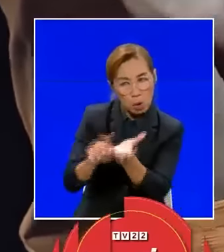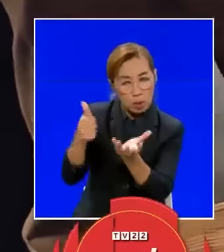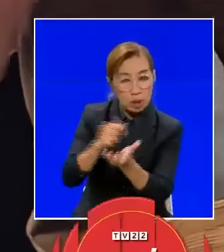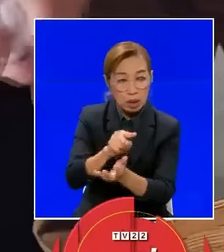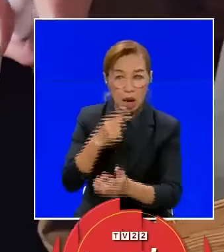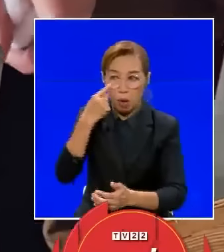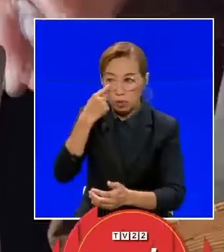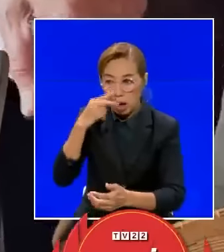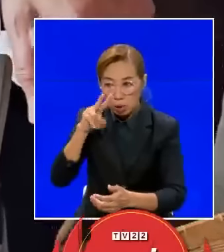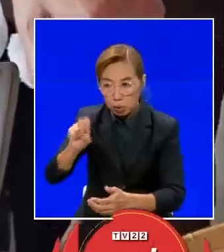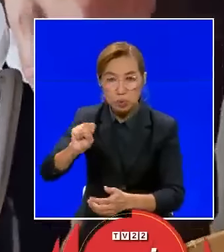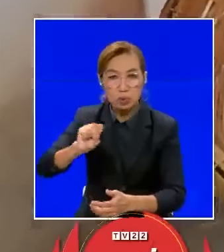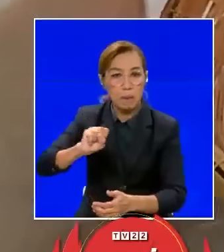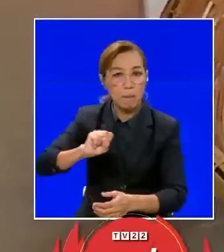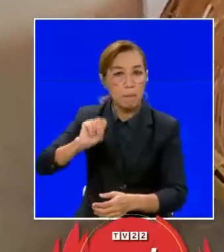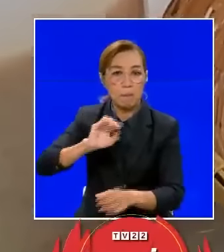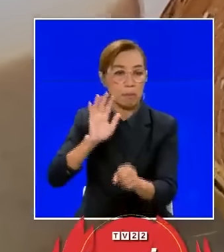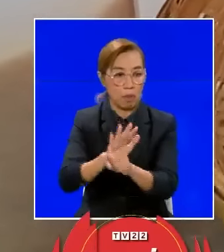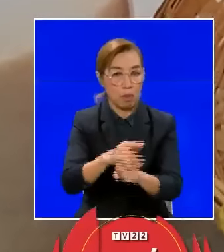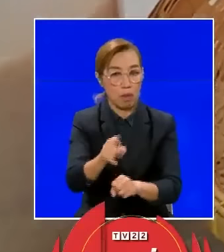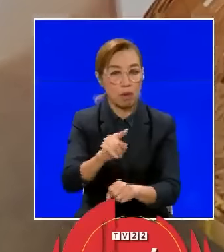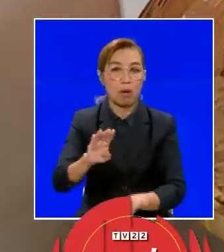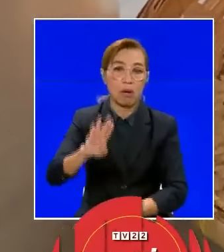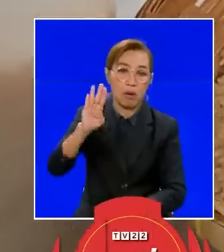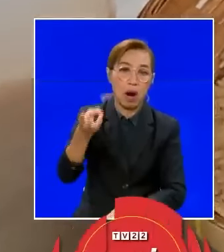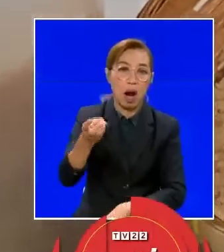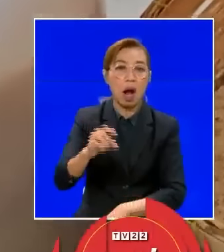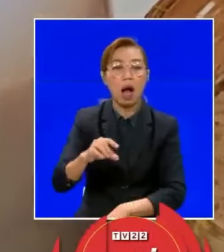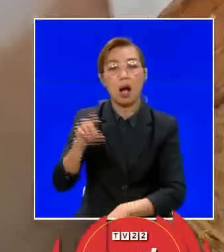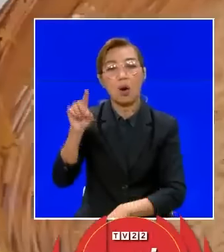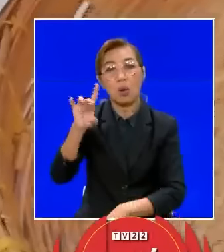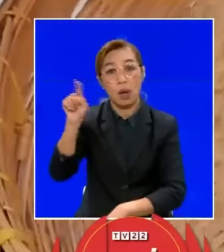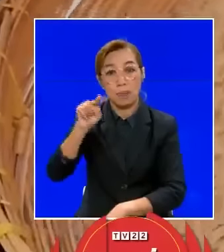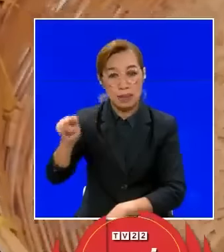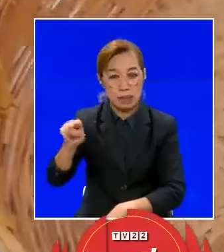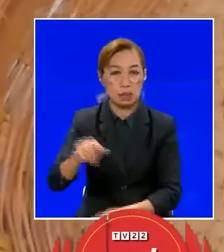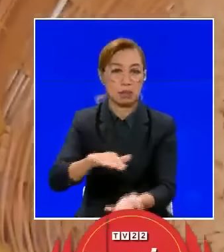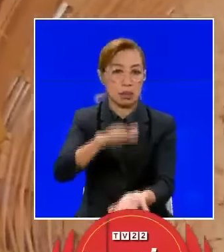ของคังกิติชัยหลัง2ข้าวหอมมะลิ 100% ค่ะจำนวน